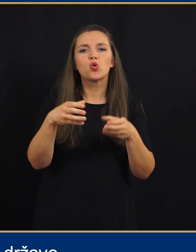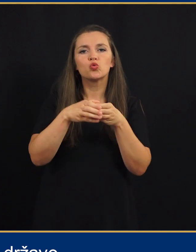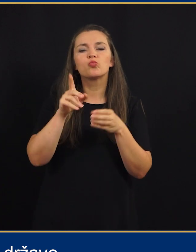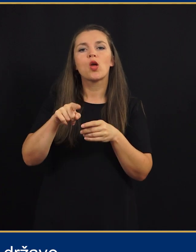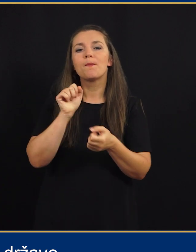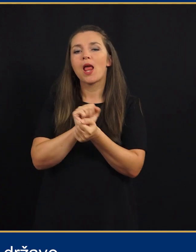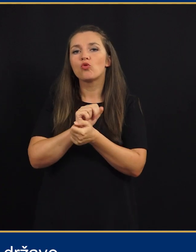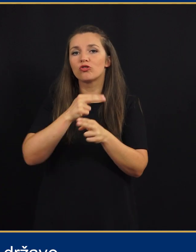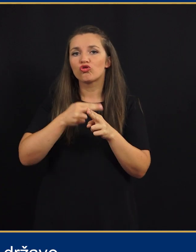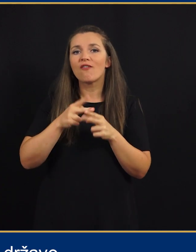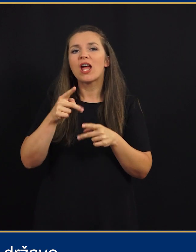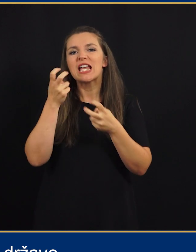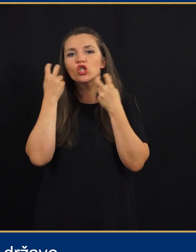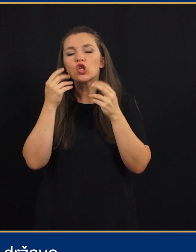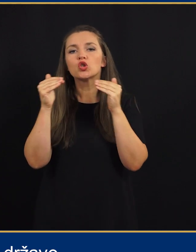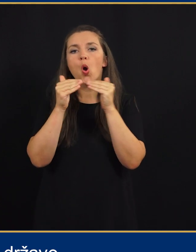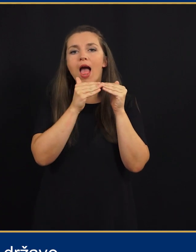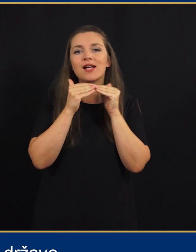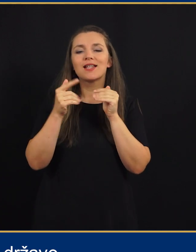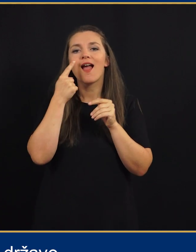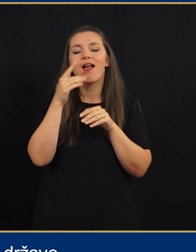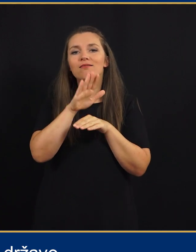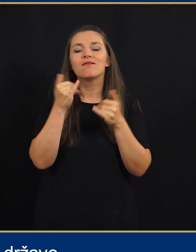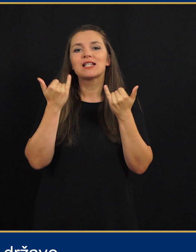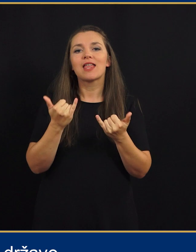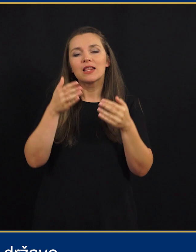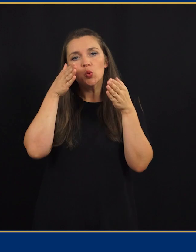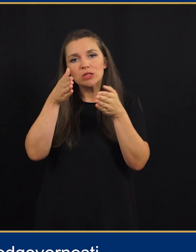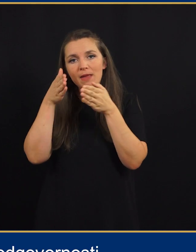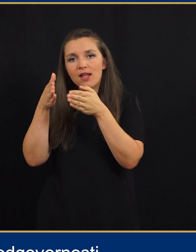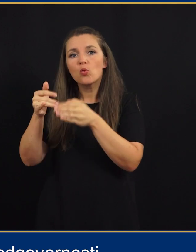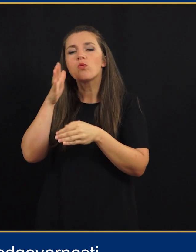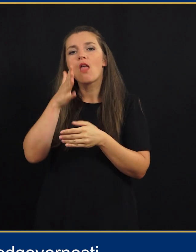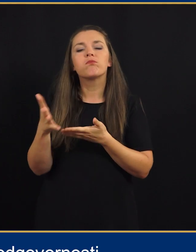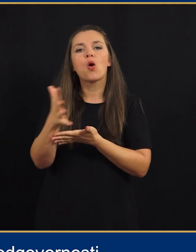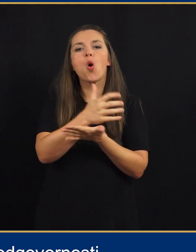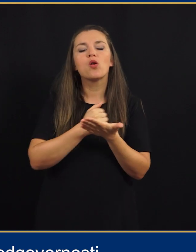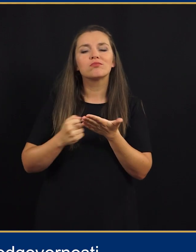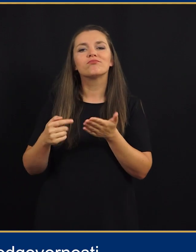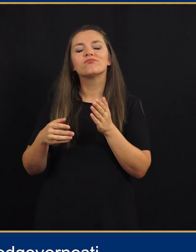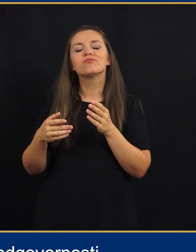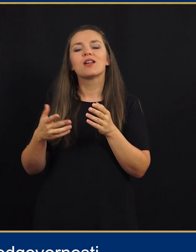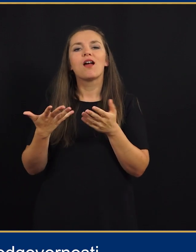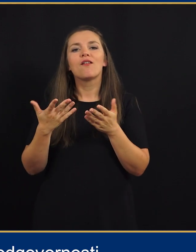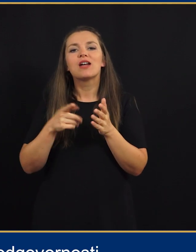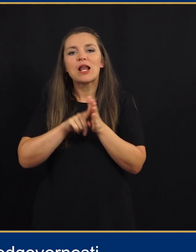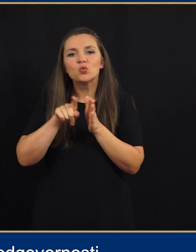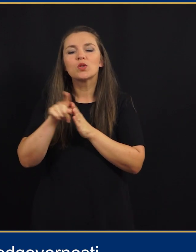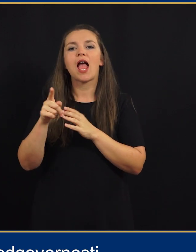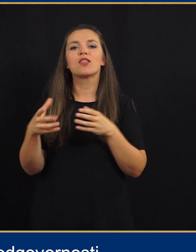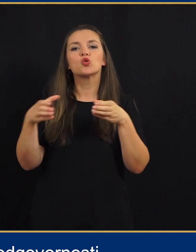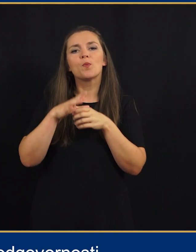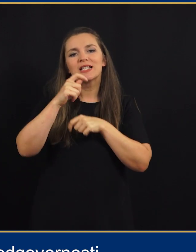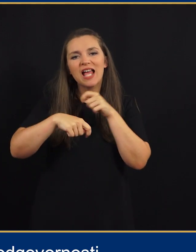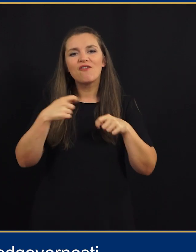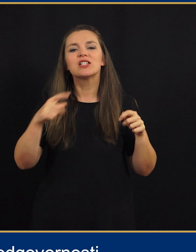pravno državo, ki išče soglasje glede svojih sedanjih usmeritev, da bi žela sadove skupnih zavez in odgovornosti za